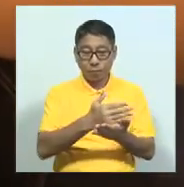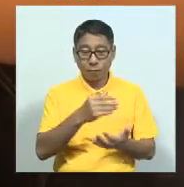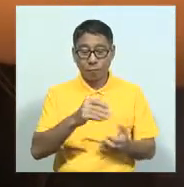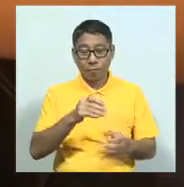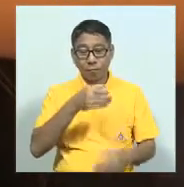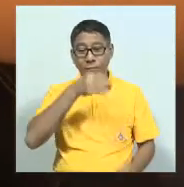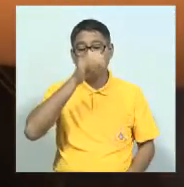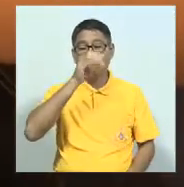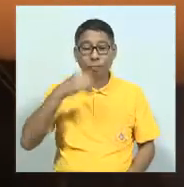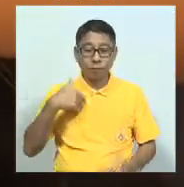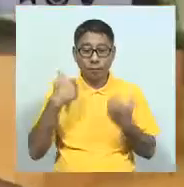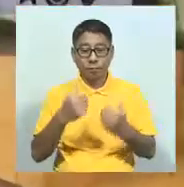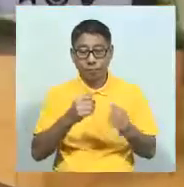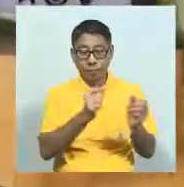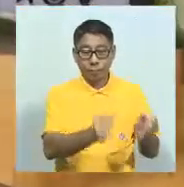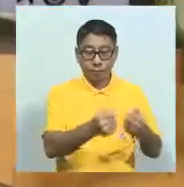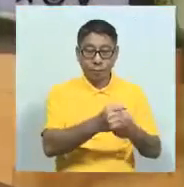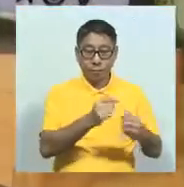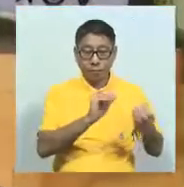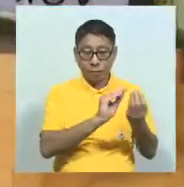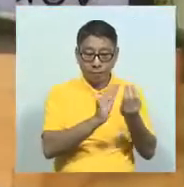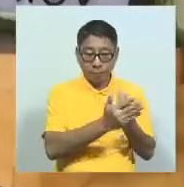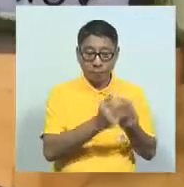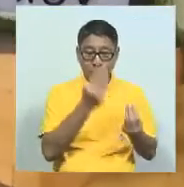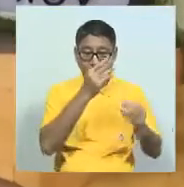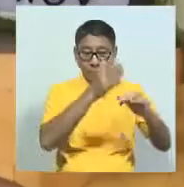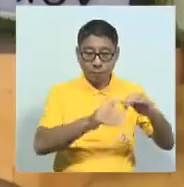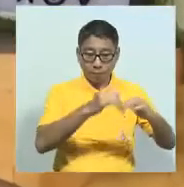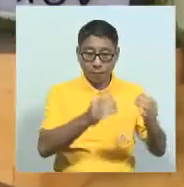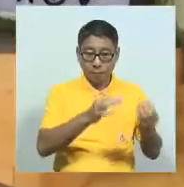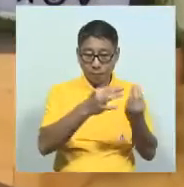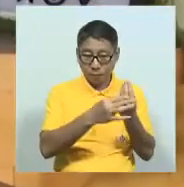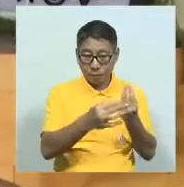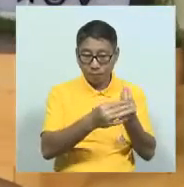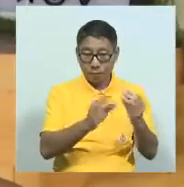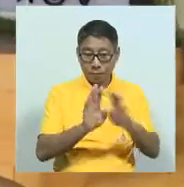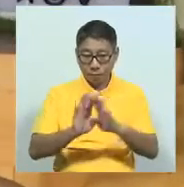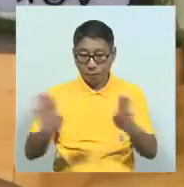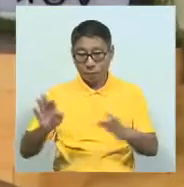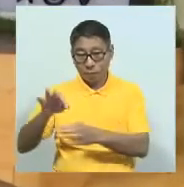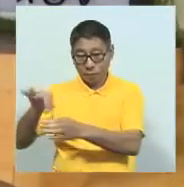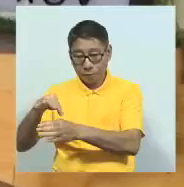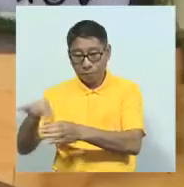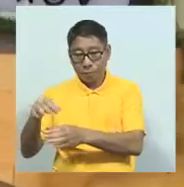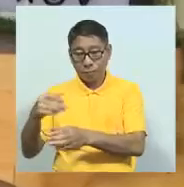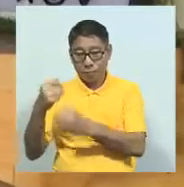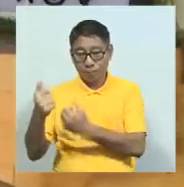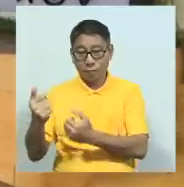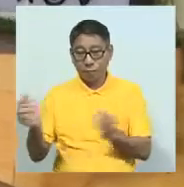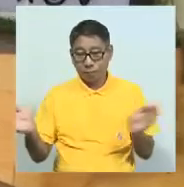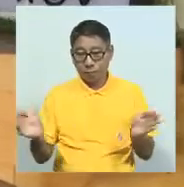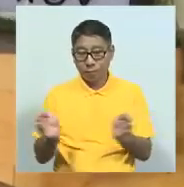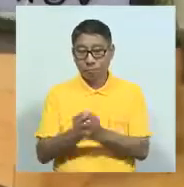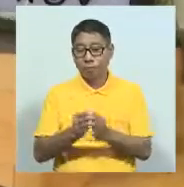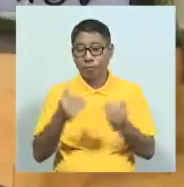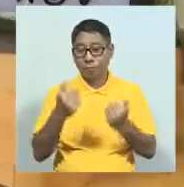ก็สวนผลไม้เนี่ยเป็นอะไรที่สุดยอดอยู่แล้วใครก็อยากเห็นทุเรียนใครก็อยากเห็นเงาะถ้าเราเปิดร้านกาแฟเนี่ยหนูคิดว่ามันก็เป็นอะไรที่แบบทุกคนต้อง